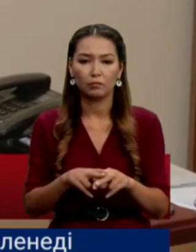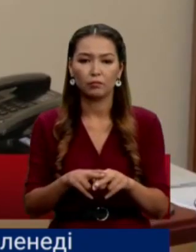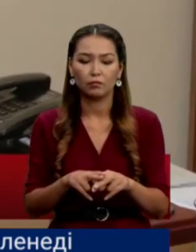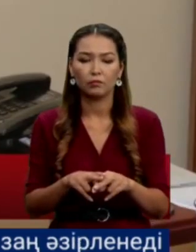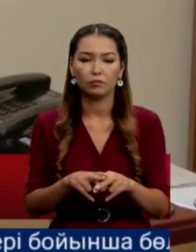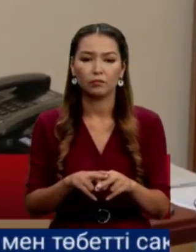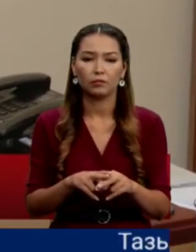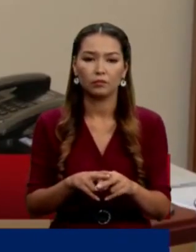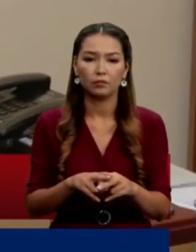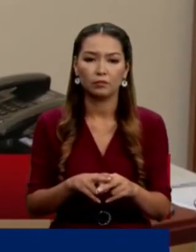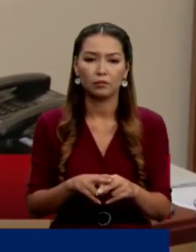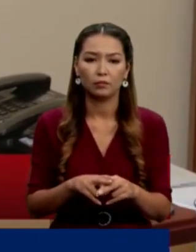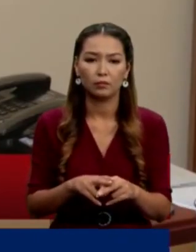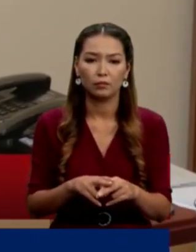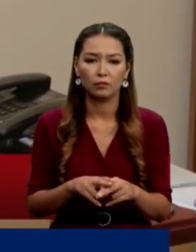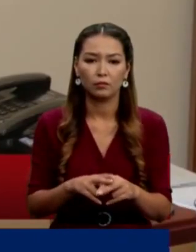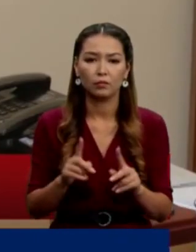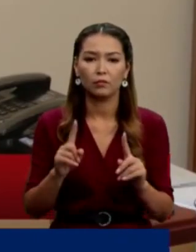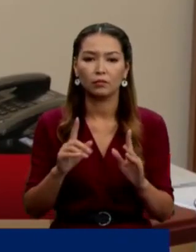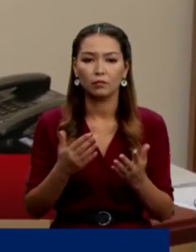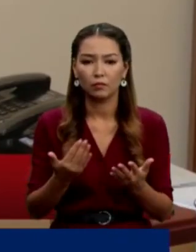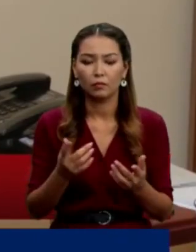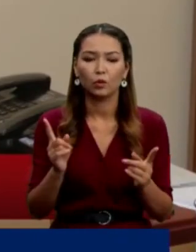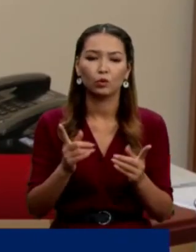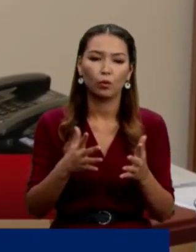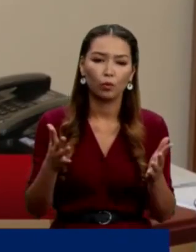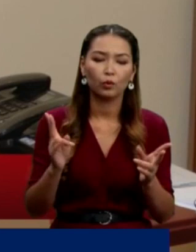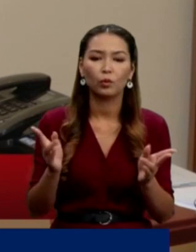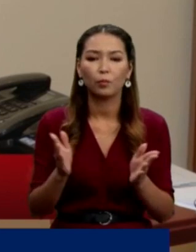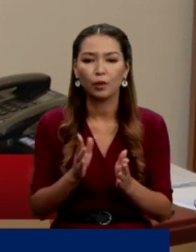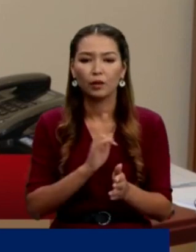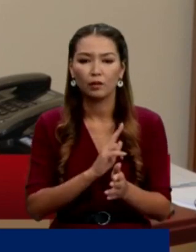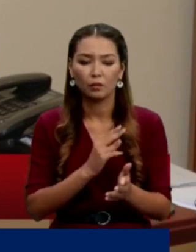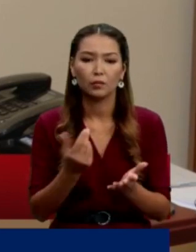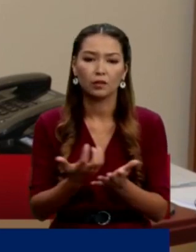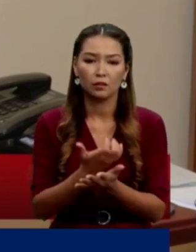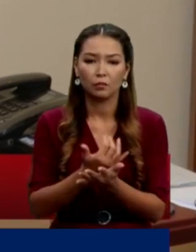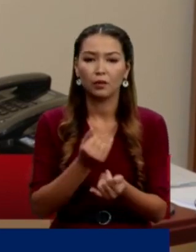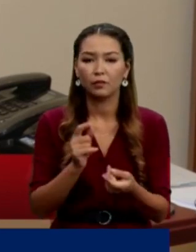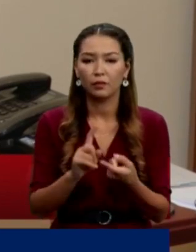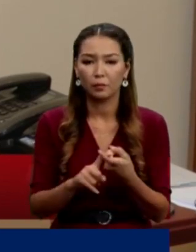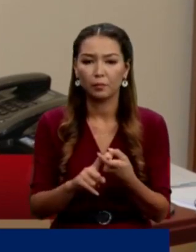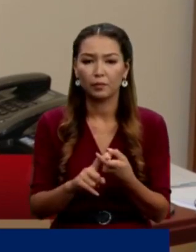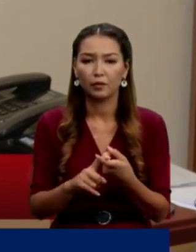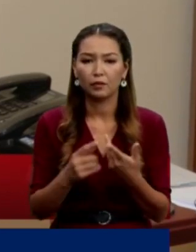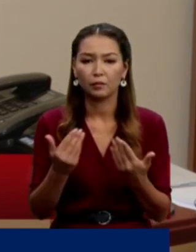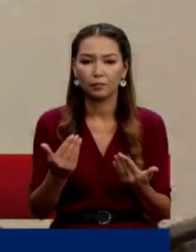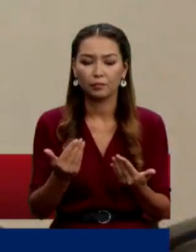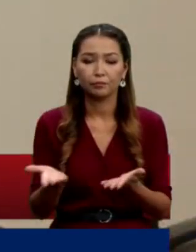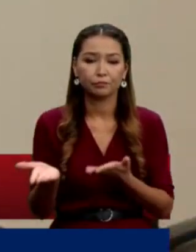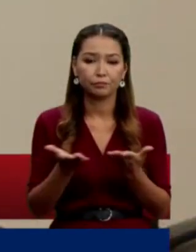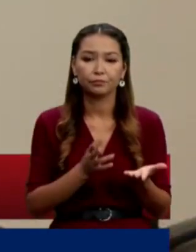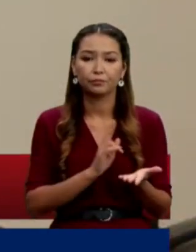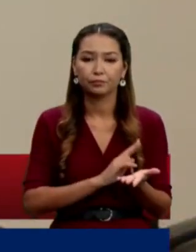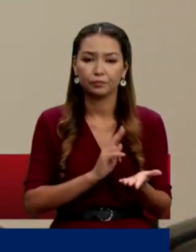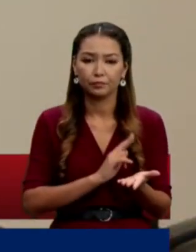случае, хочет сесть. Человек же находит, где лучше, где больше работа. Заработная плата, они уходят, мы других привлекаем к работе. Человек